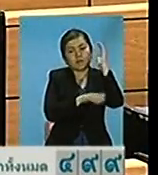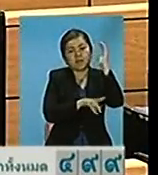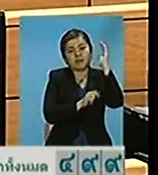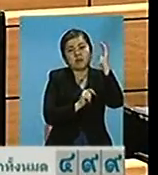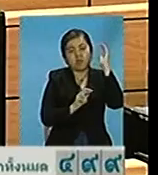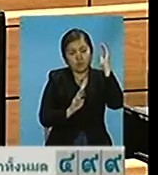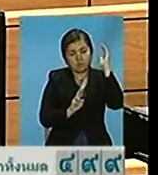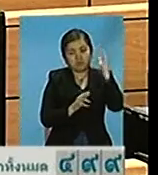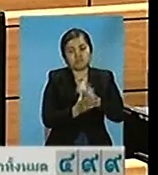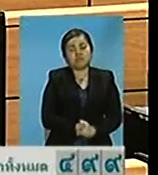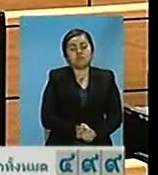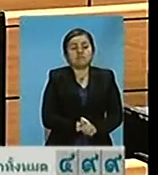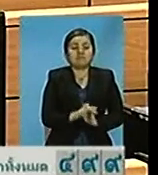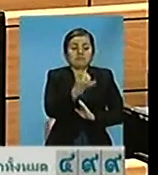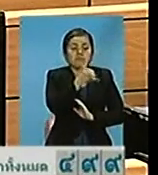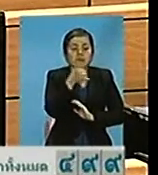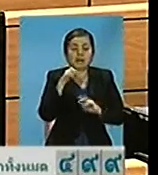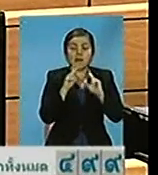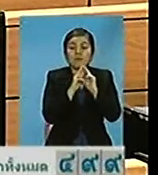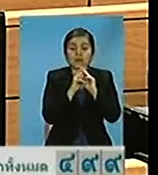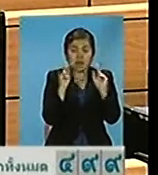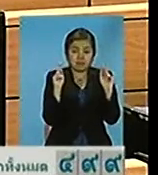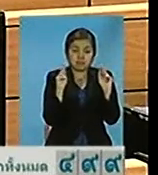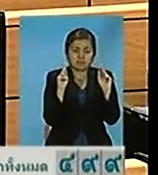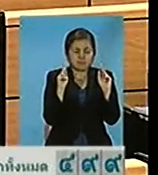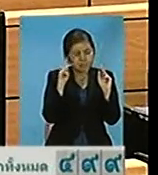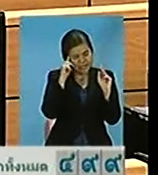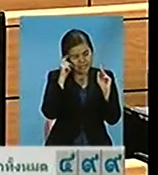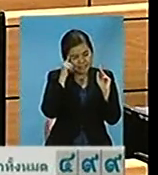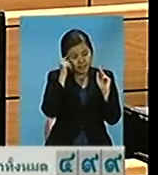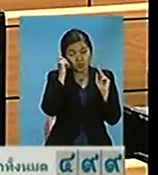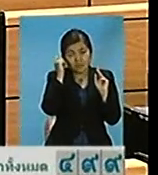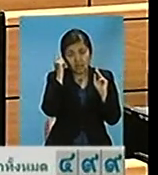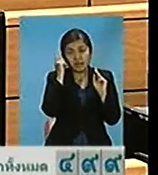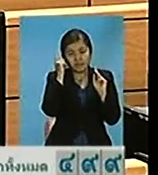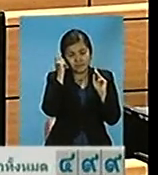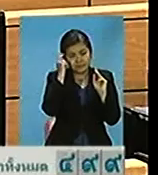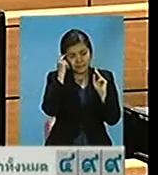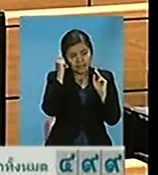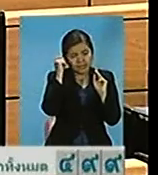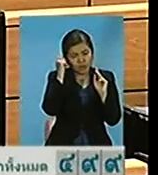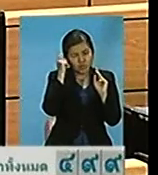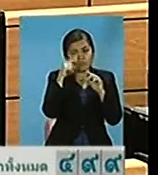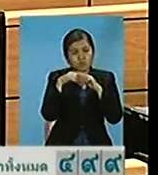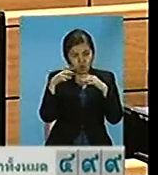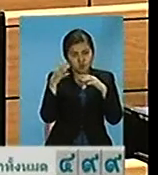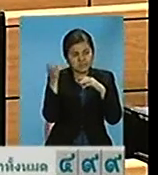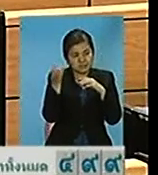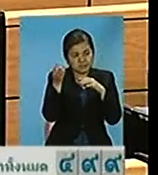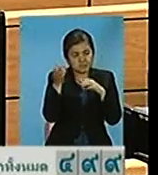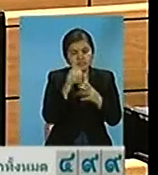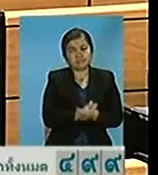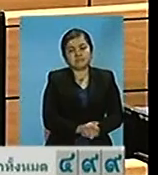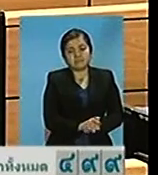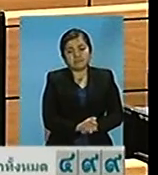บางทีคณะกรรมการอาจจะเข้าใจ คลาดเคลื่อนสักนิดหนึ่ง